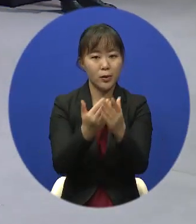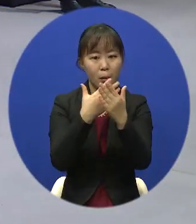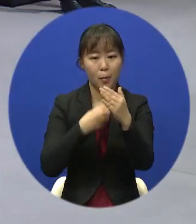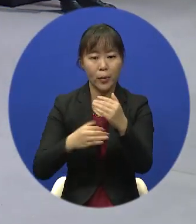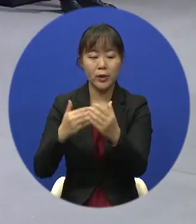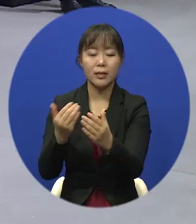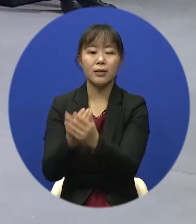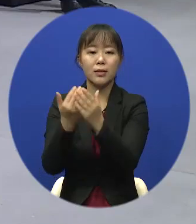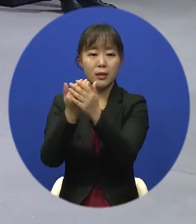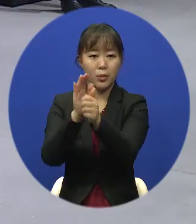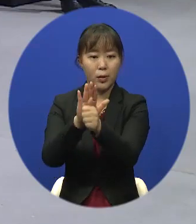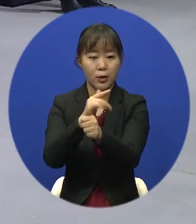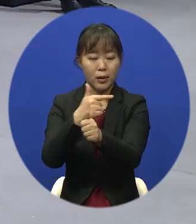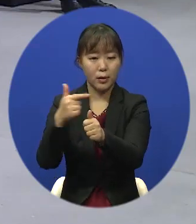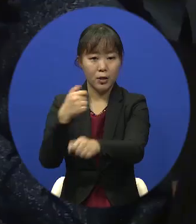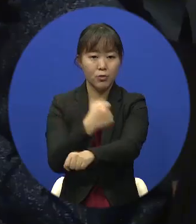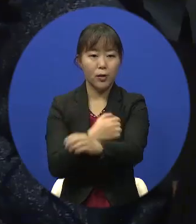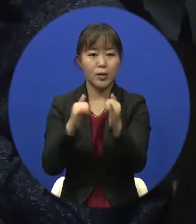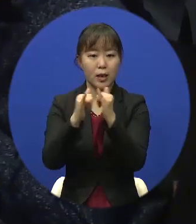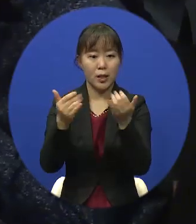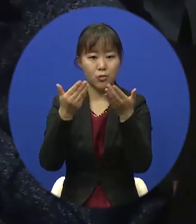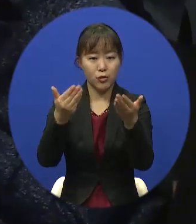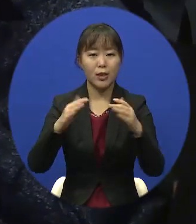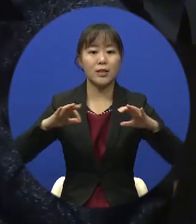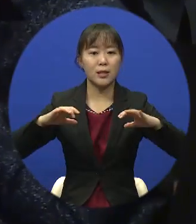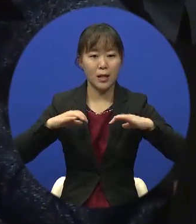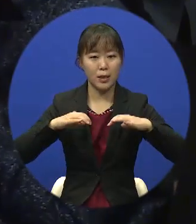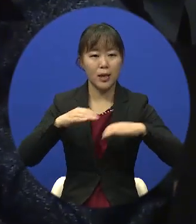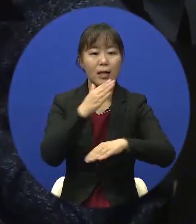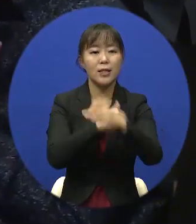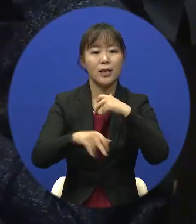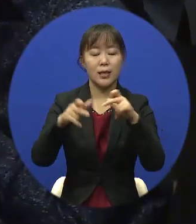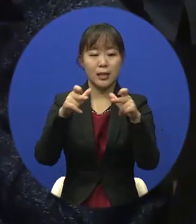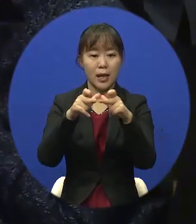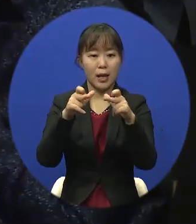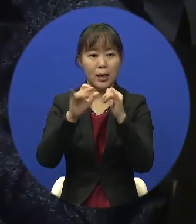복지 증진에 기여한 유공자에게 수여되는 자랑스런